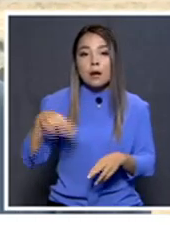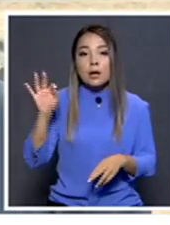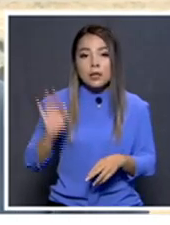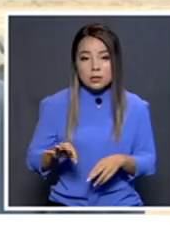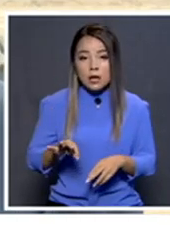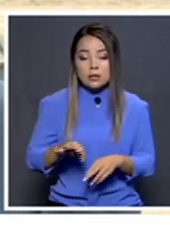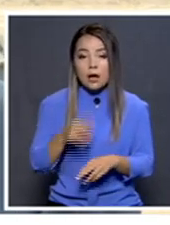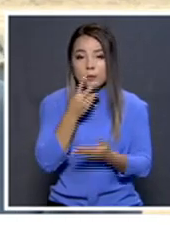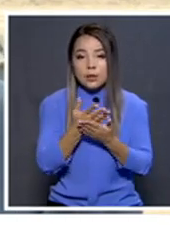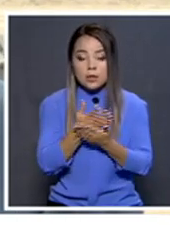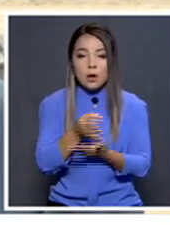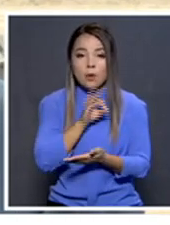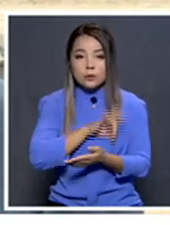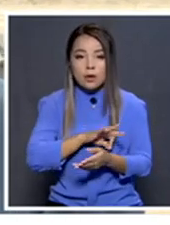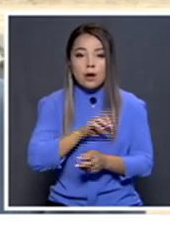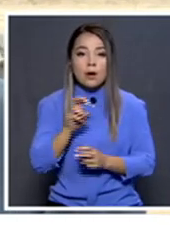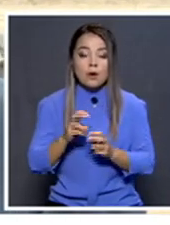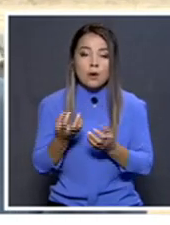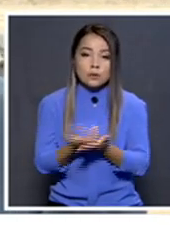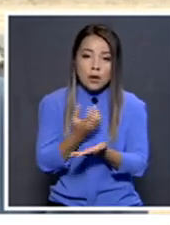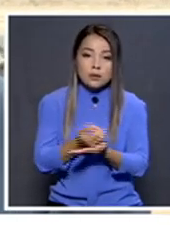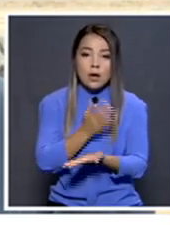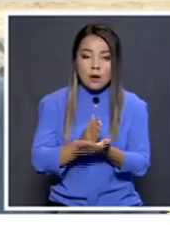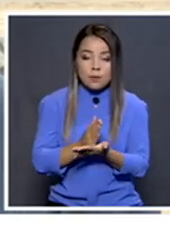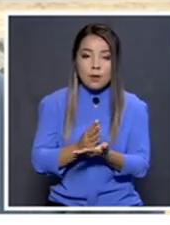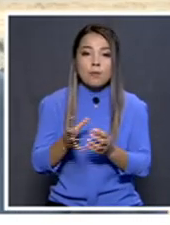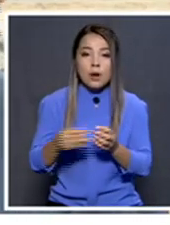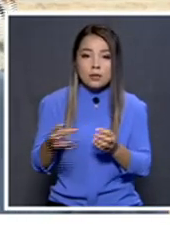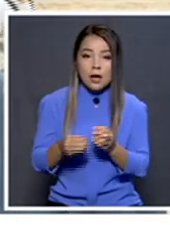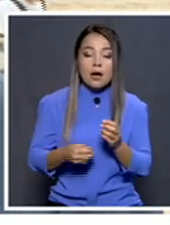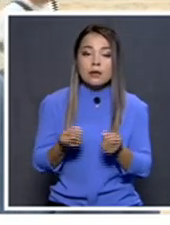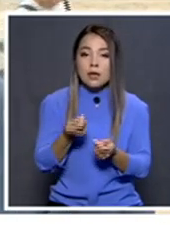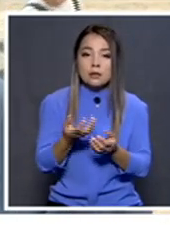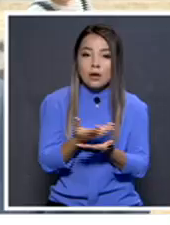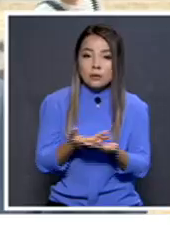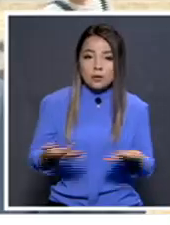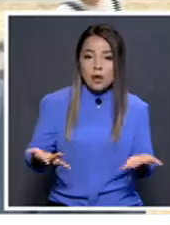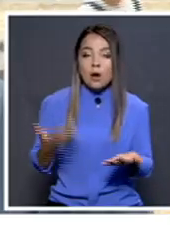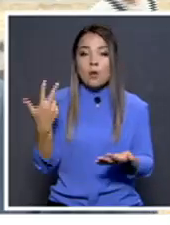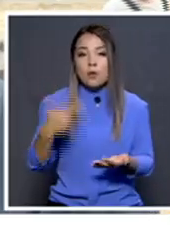40%-ке дейін өнімділік біледі мақта талшығын. Ал біздің Қазақстанда ол